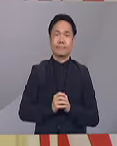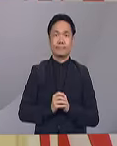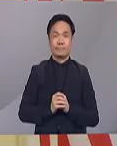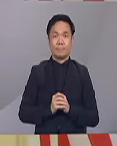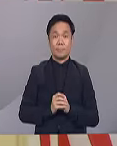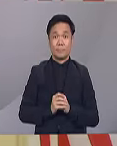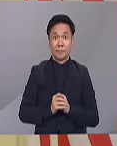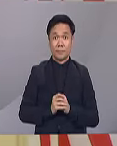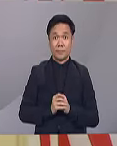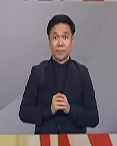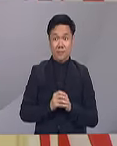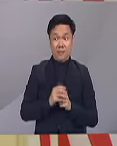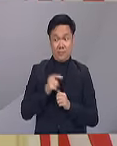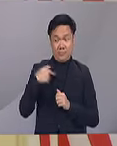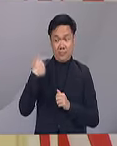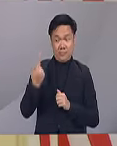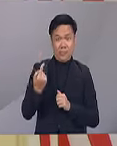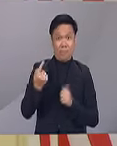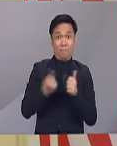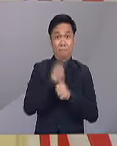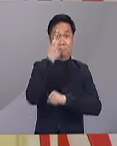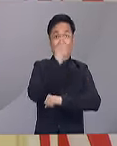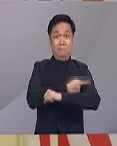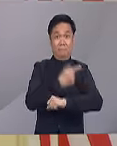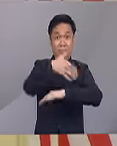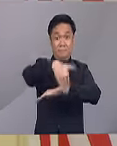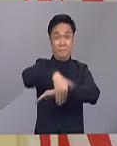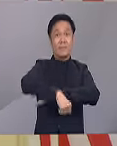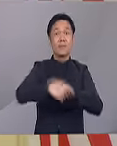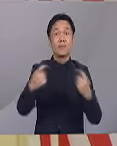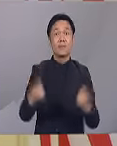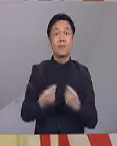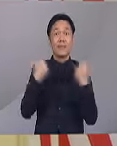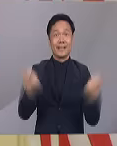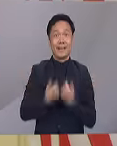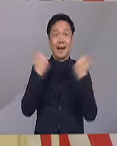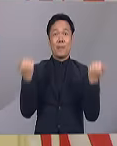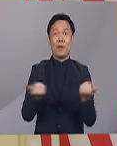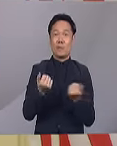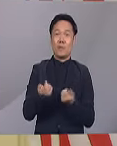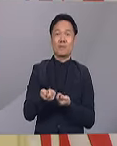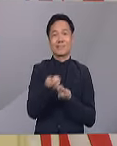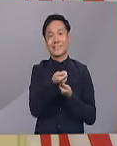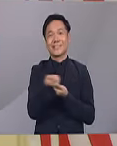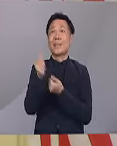percaya malam raya, hari raya pertama, ramai yang nak bermain bunga api dan sebagainya.